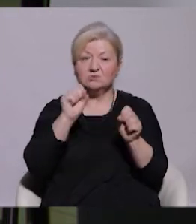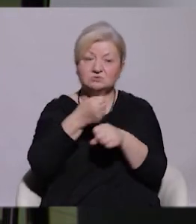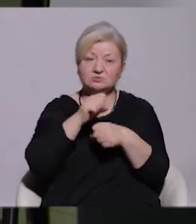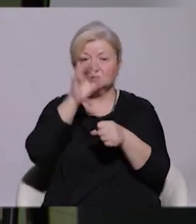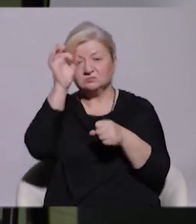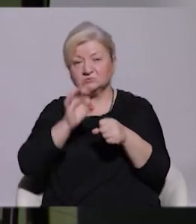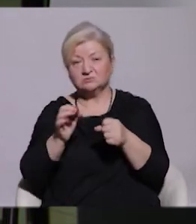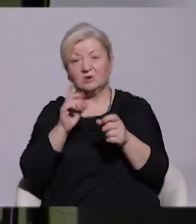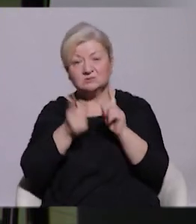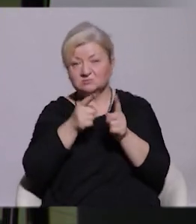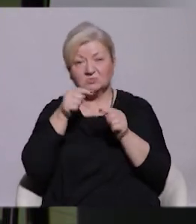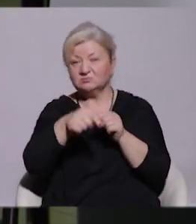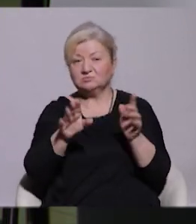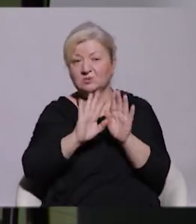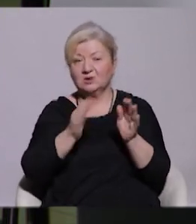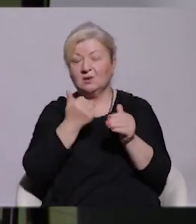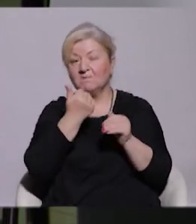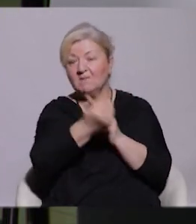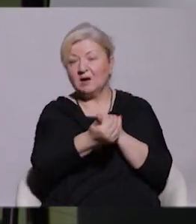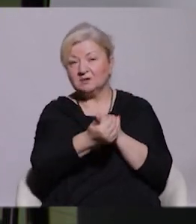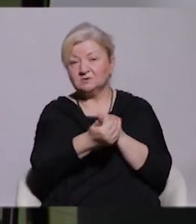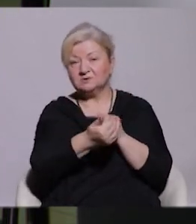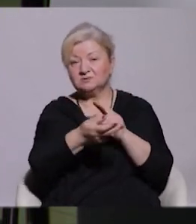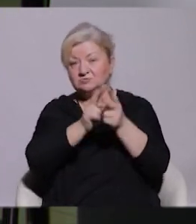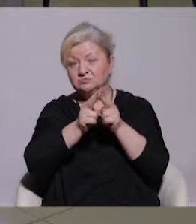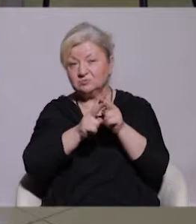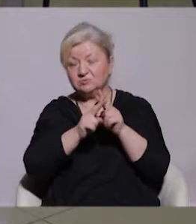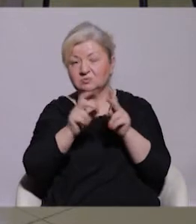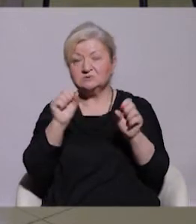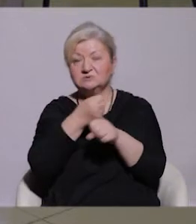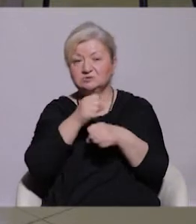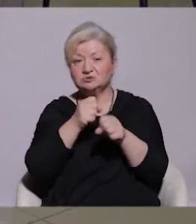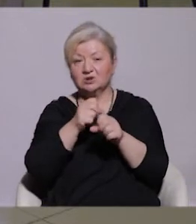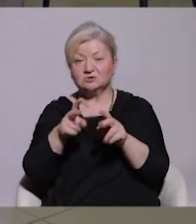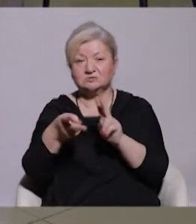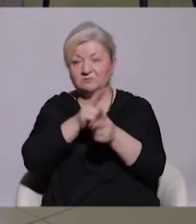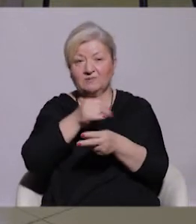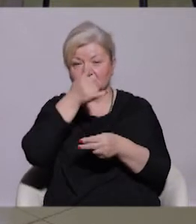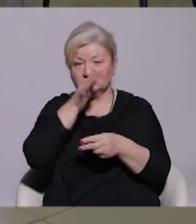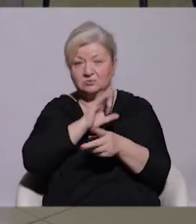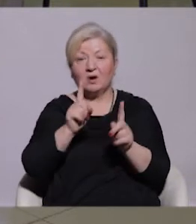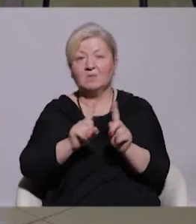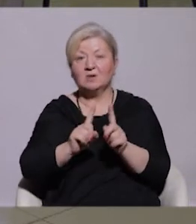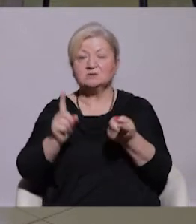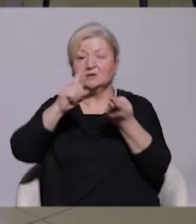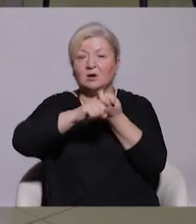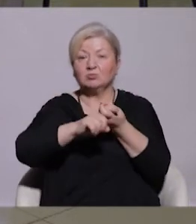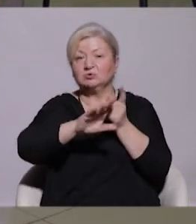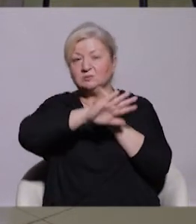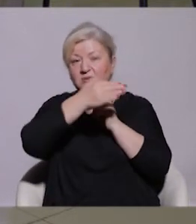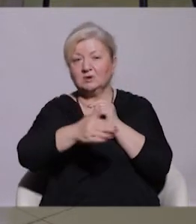სიხშირეზე. სინამდვილეში ასე არ არის. მათი ცვლილებით ჩვენ სიჩქარეს ვერ შევცვლით. აბა რაზეა დამოკიდებული ტალღის